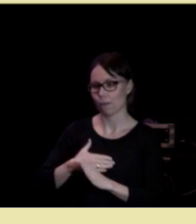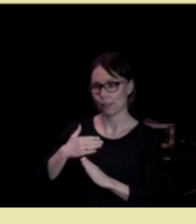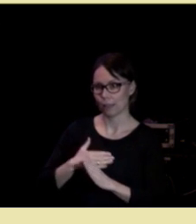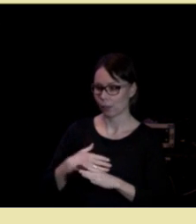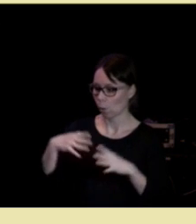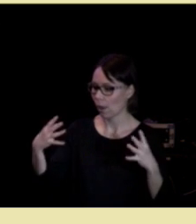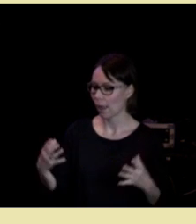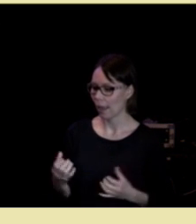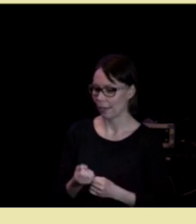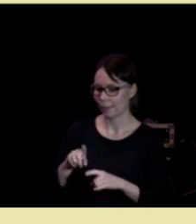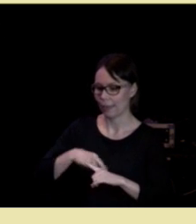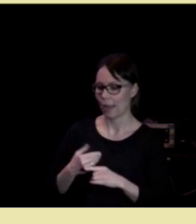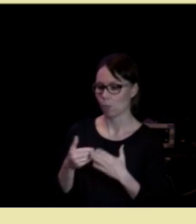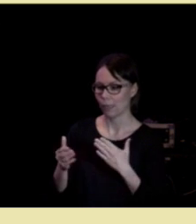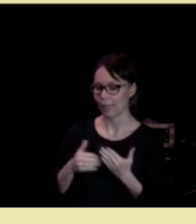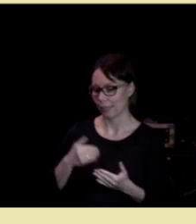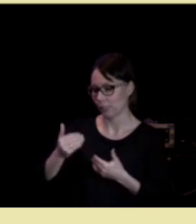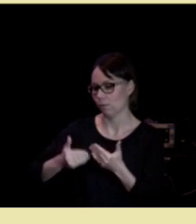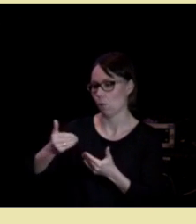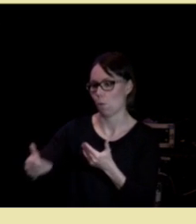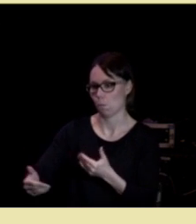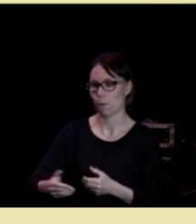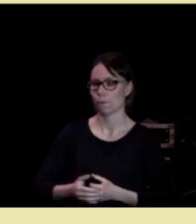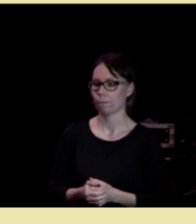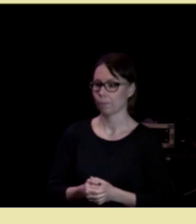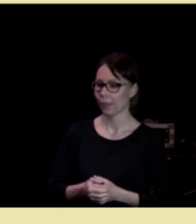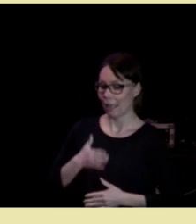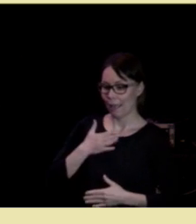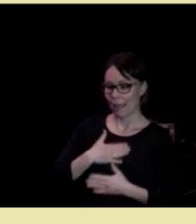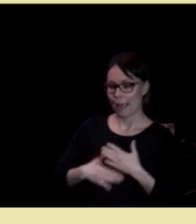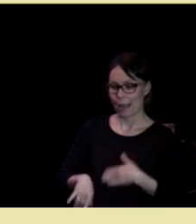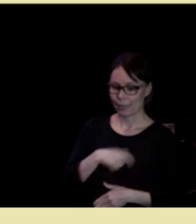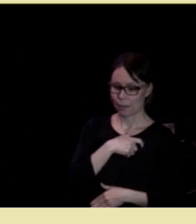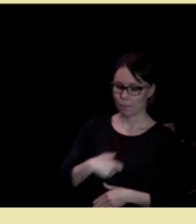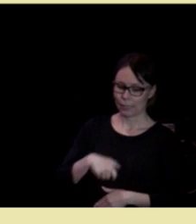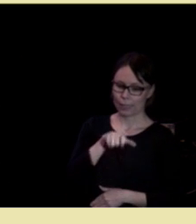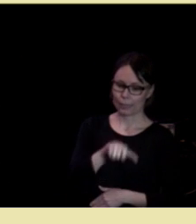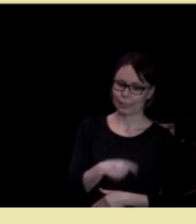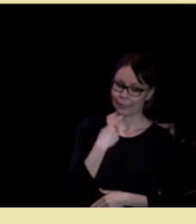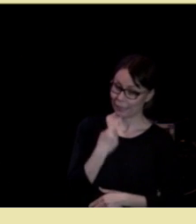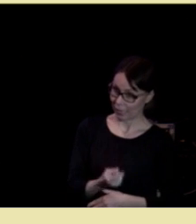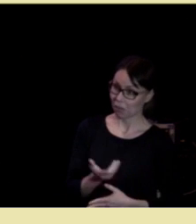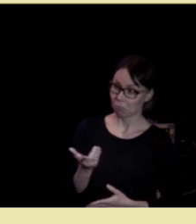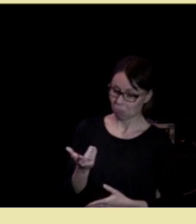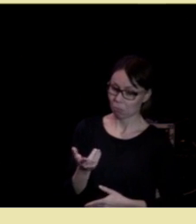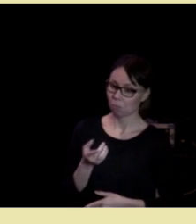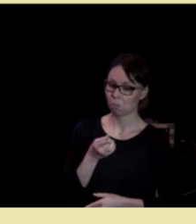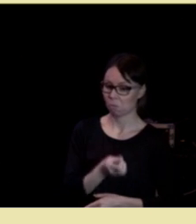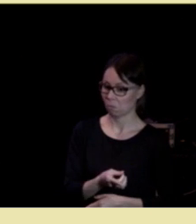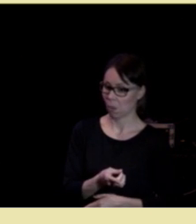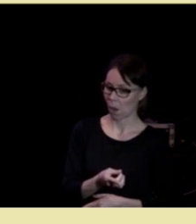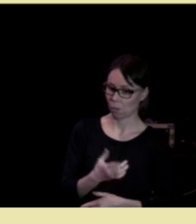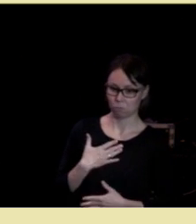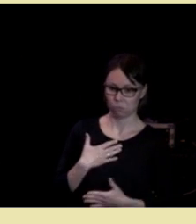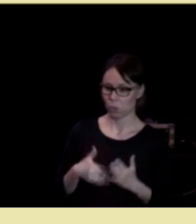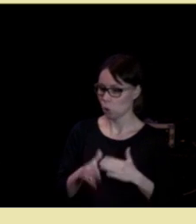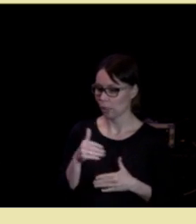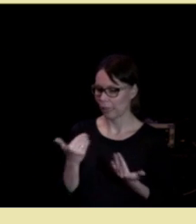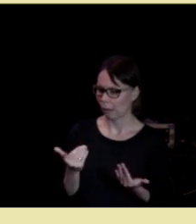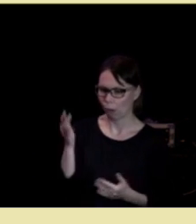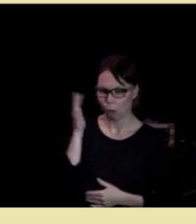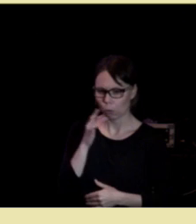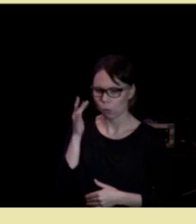og helhetlige rehabiliteringsforløp. Helseministeren sier Jo, at han ikke slutter å undre